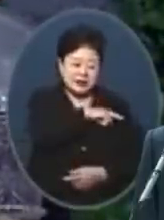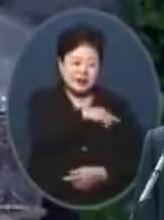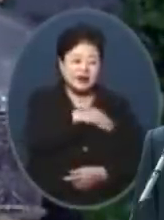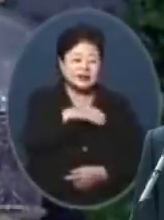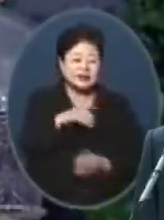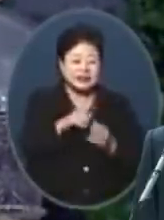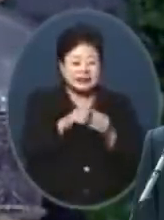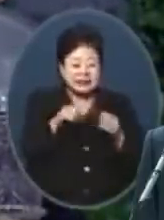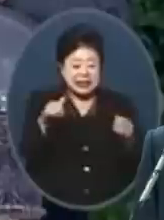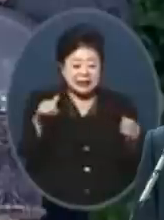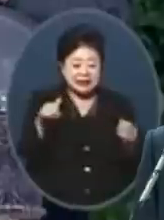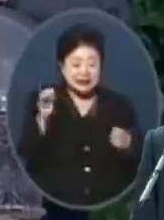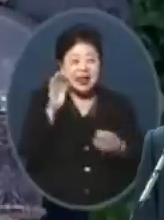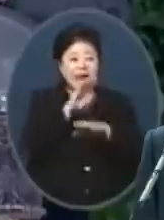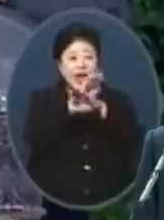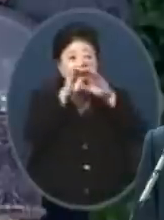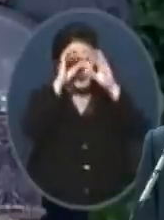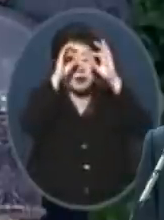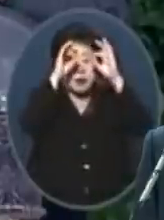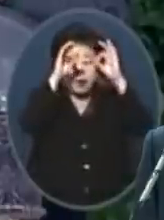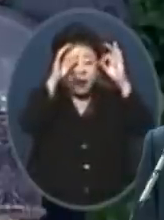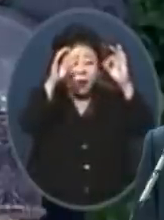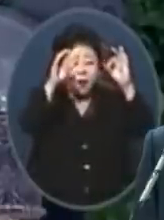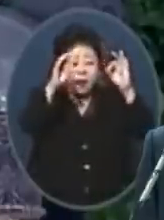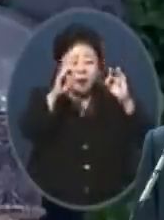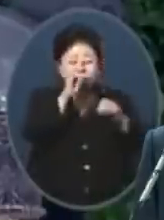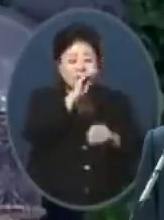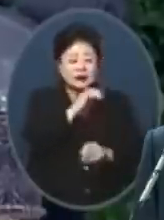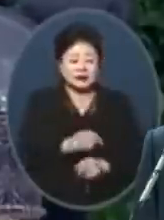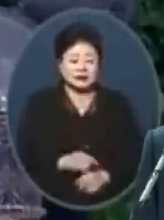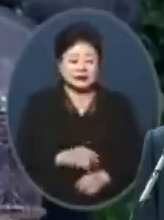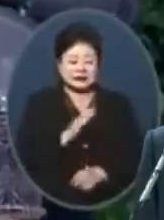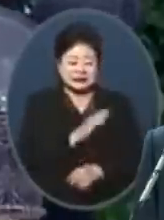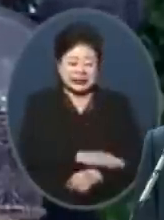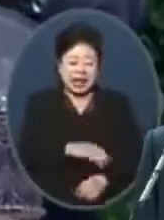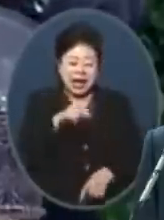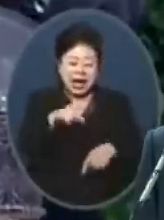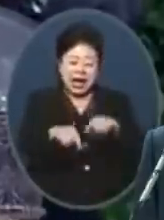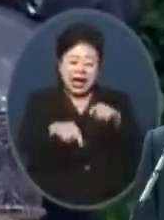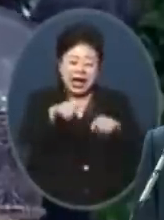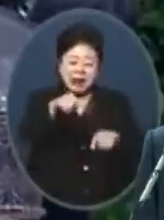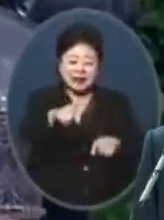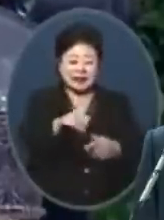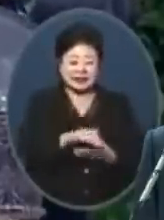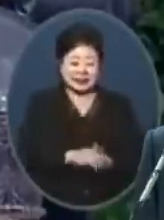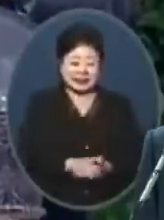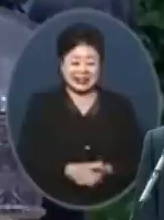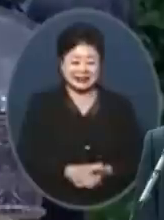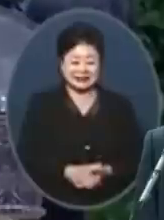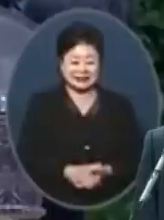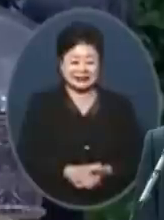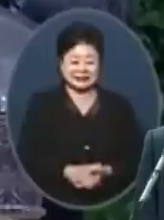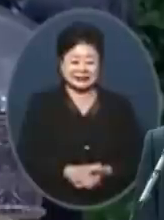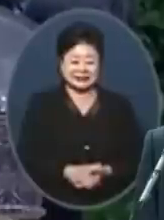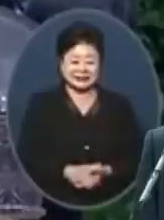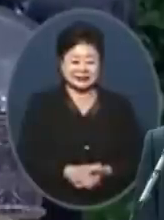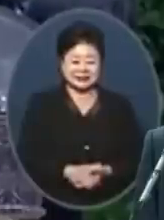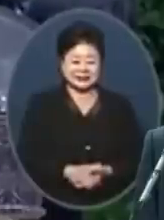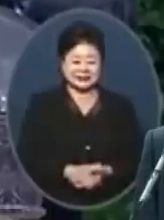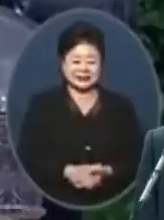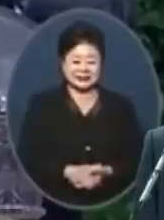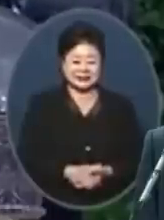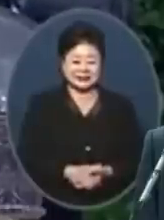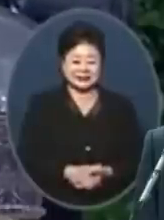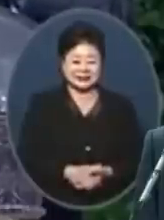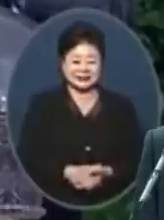건너가는 사람은 하늘을 쳐다보고 유유히 걸어갔습니다. So two men were walking on that bridge. And one man,